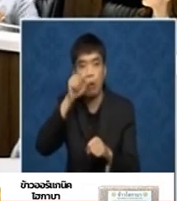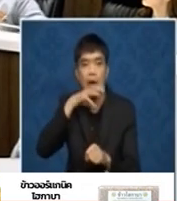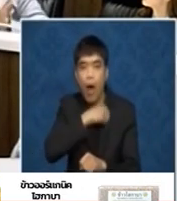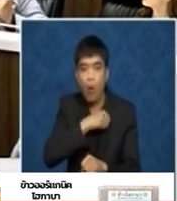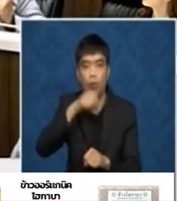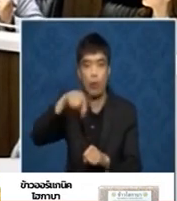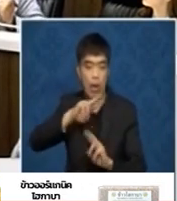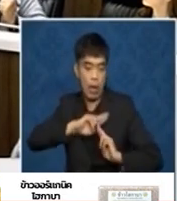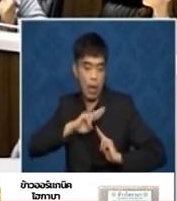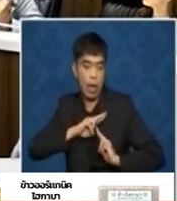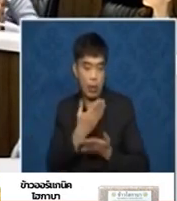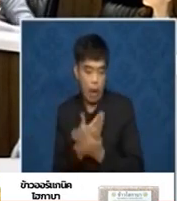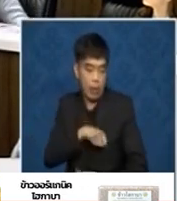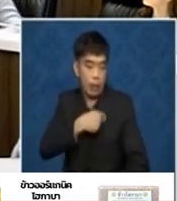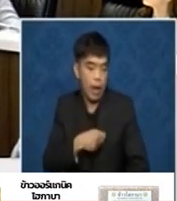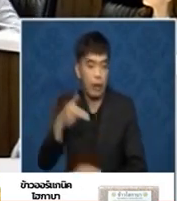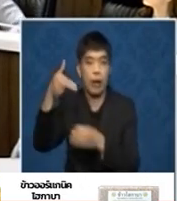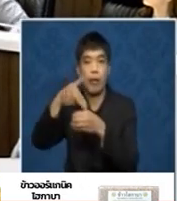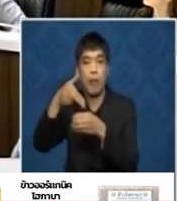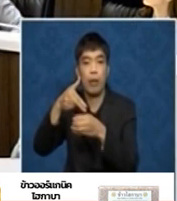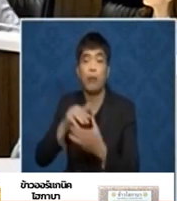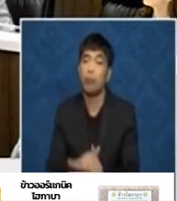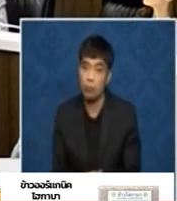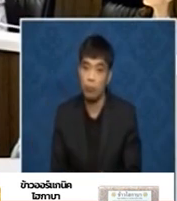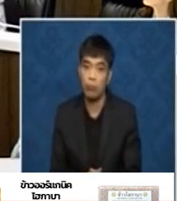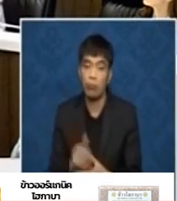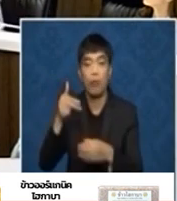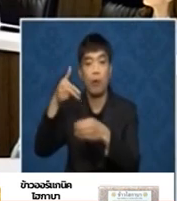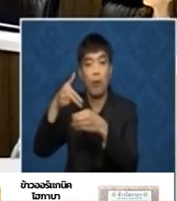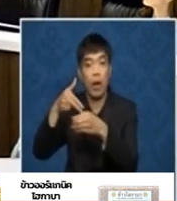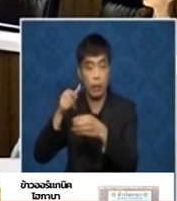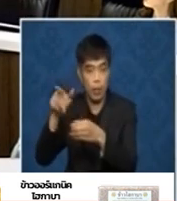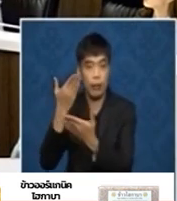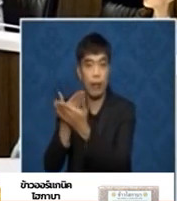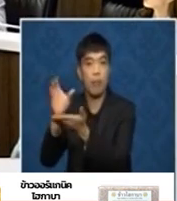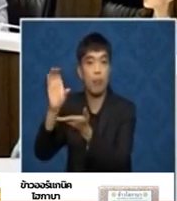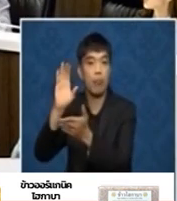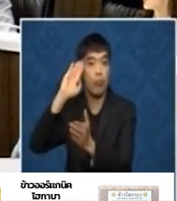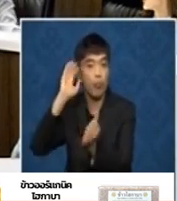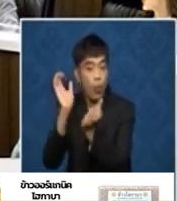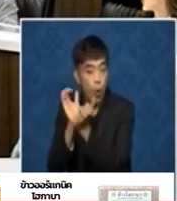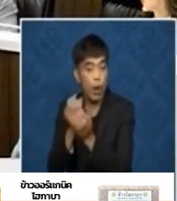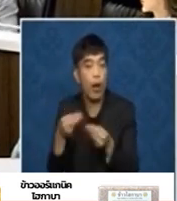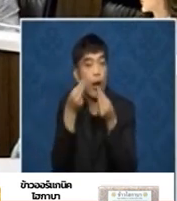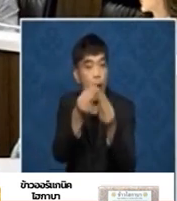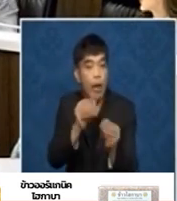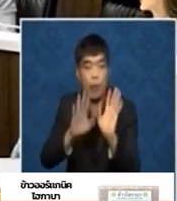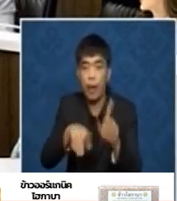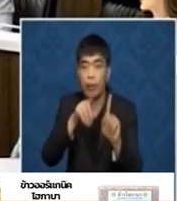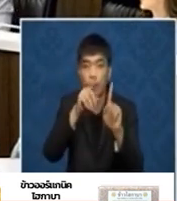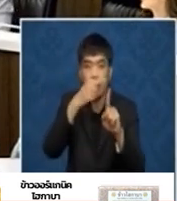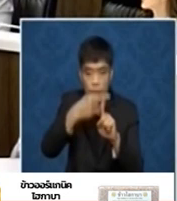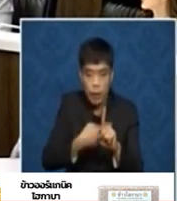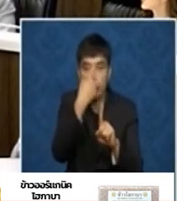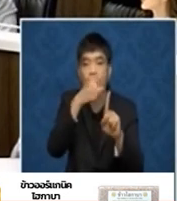เพื่อมาจ่ายค่าน้ำมันนะครับค่าน้ำมันที่สำนักงานตำรวจแห่งชาติจัดให้นะครับเดือนละ 1,000 ถึง 3,000 มันไม่พอห